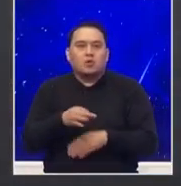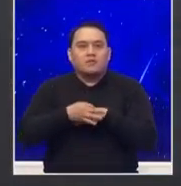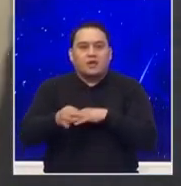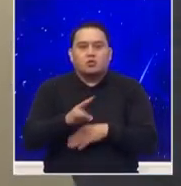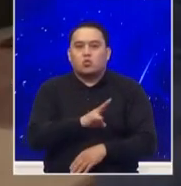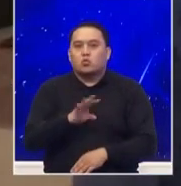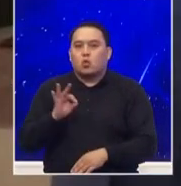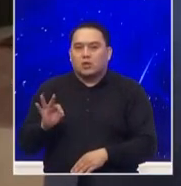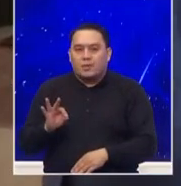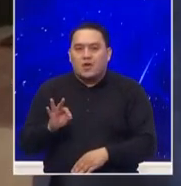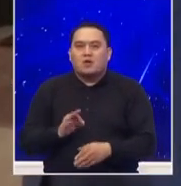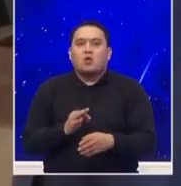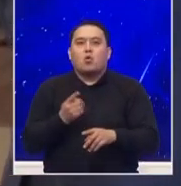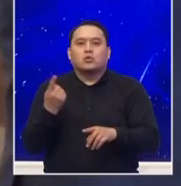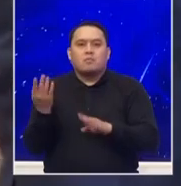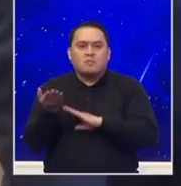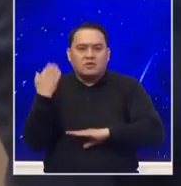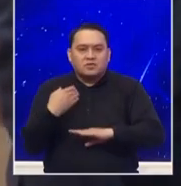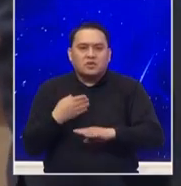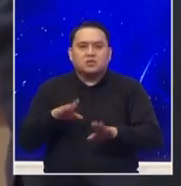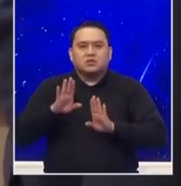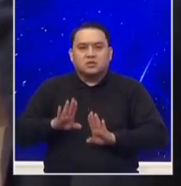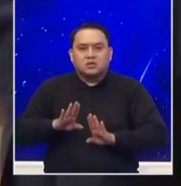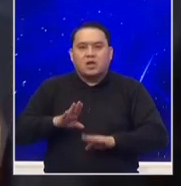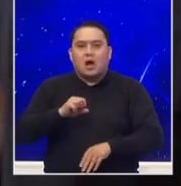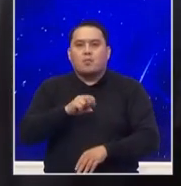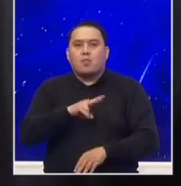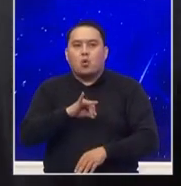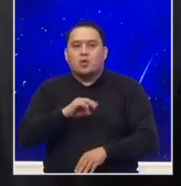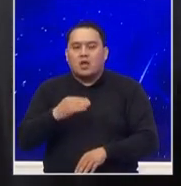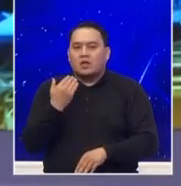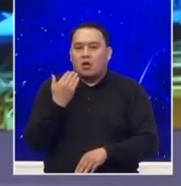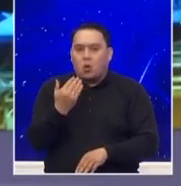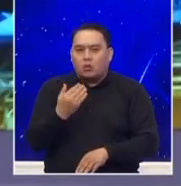областного филиала партии Нур-Отан. В свою очередь, бывший первый заместитель Жанболат Джурген